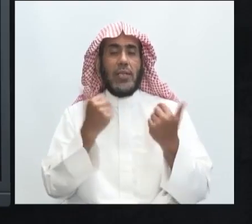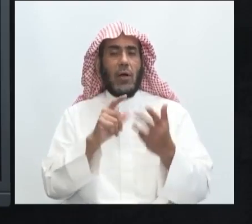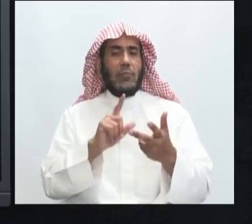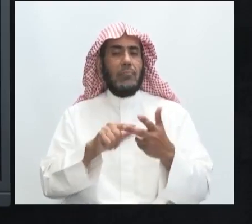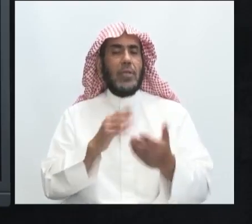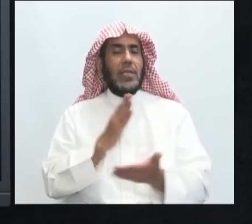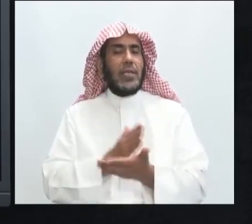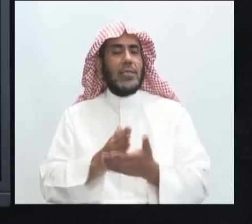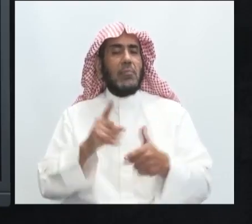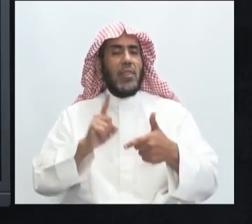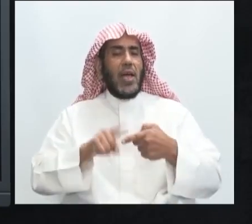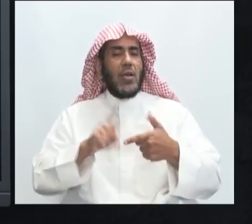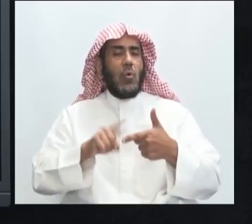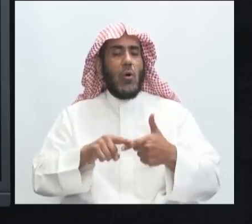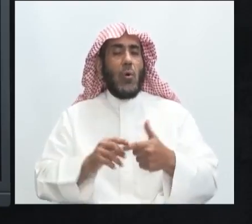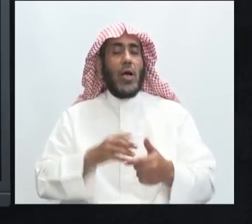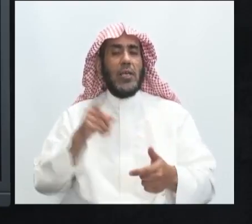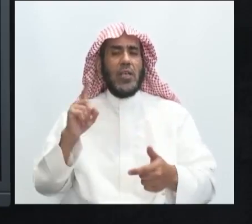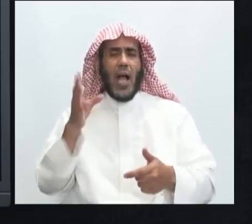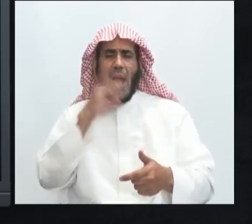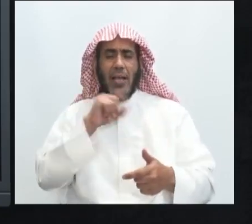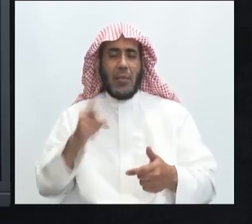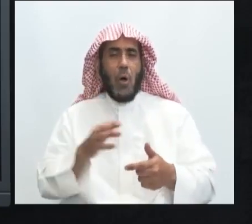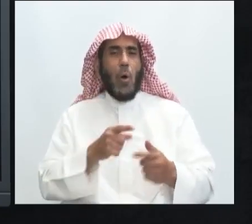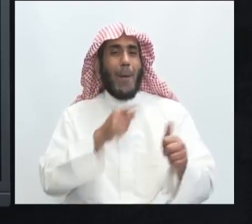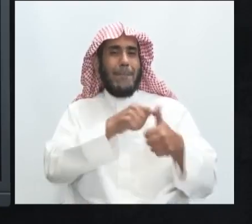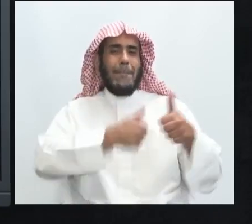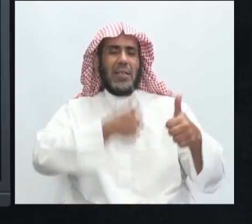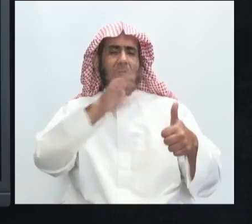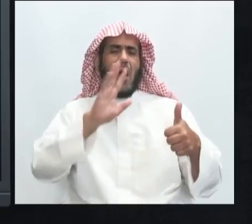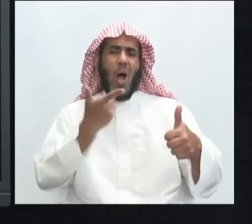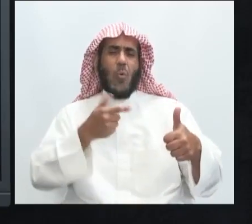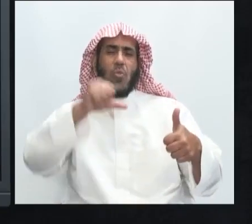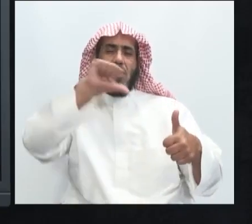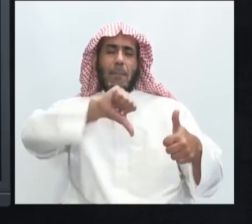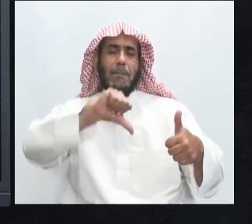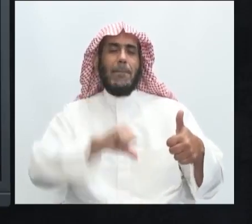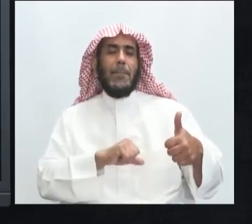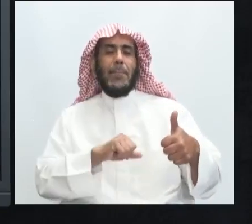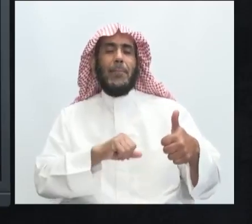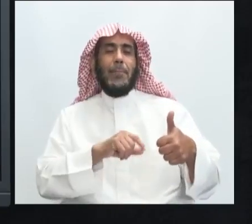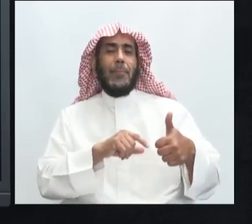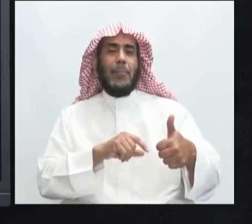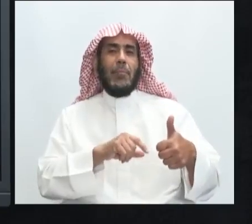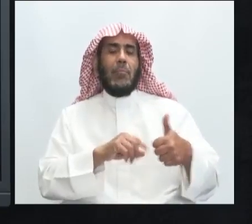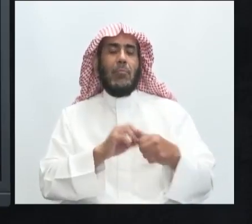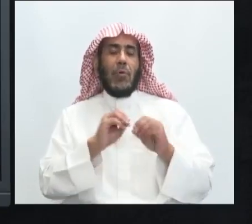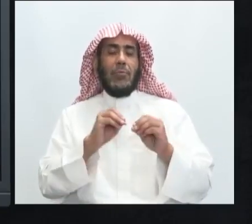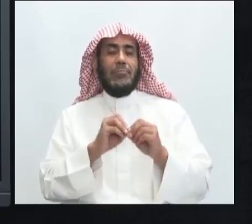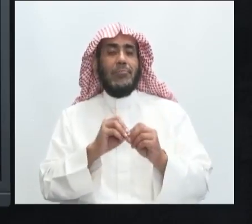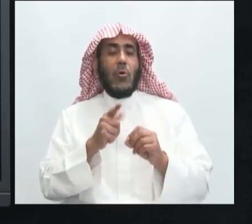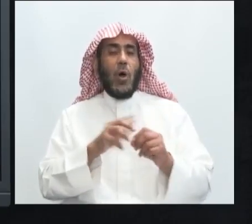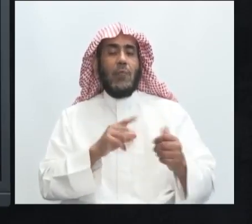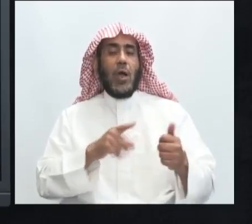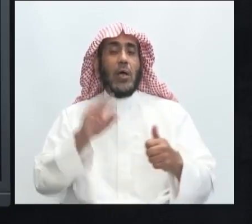القسم الاخر الذي هو انشاء غير طلبي وهو مدح او ذم المدح او او الدم وعرفنا انه